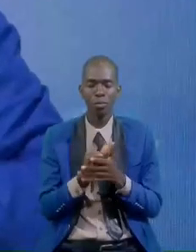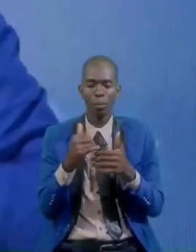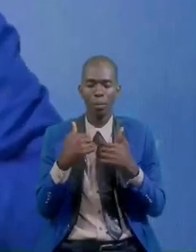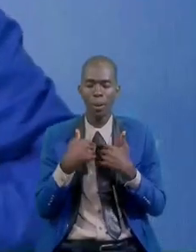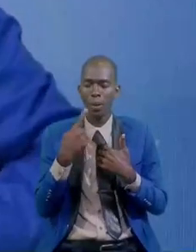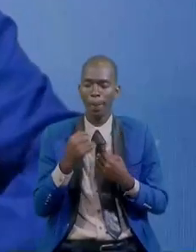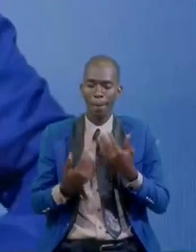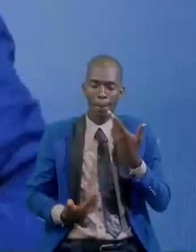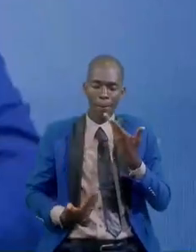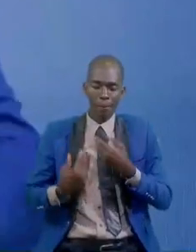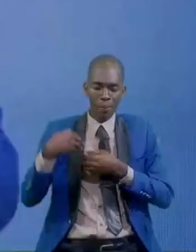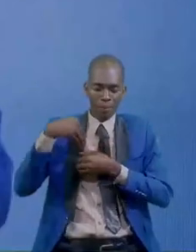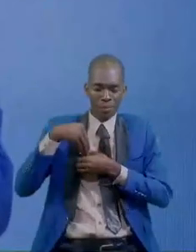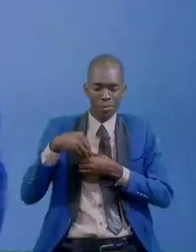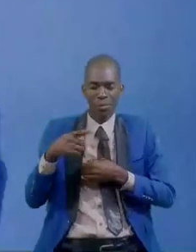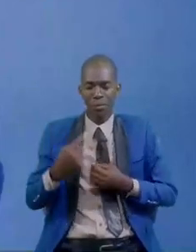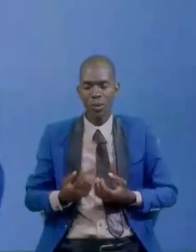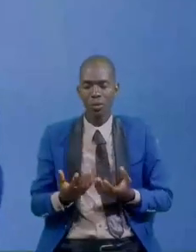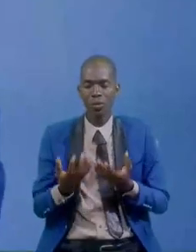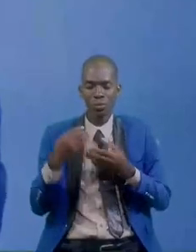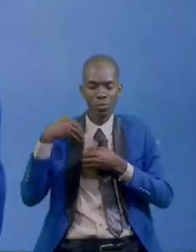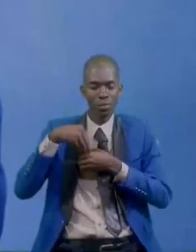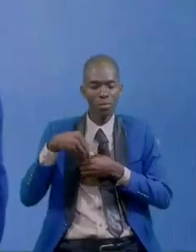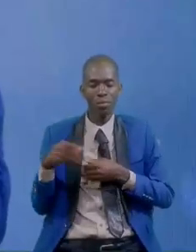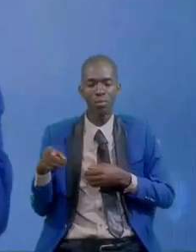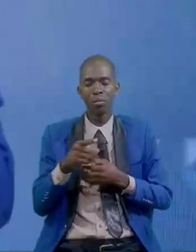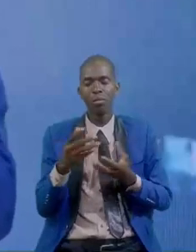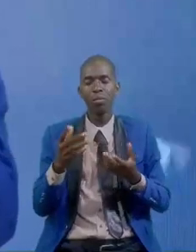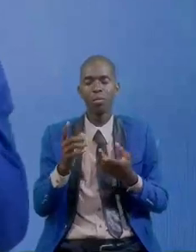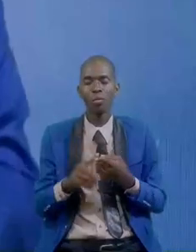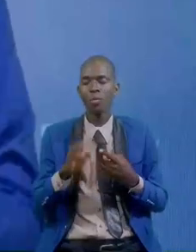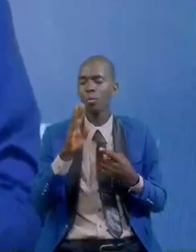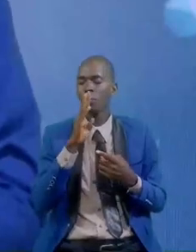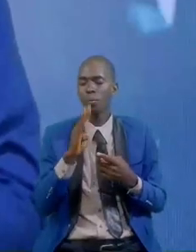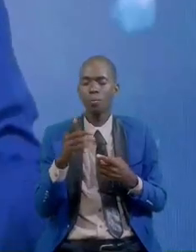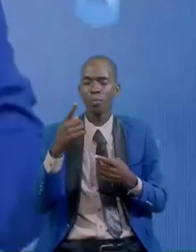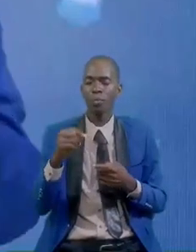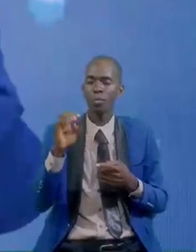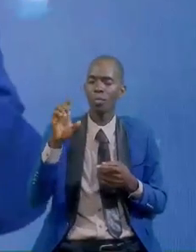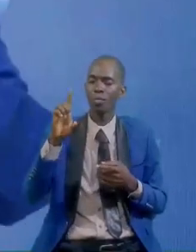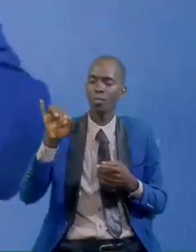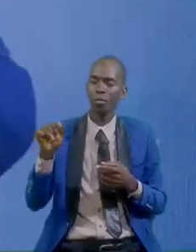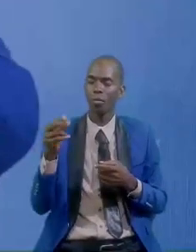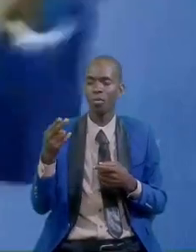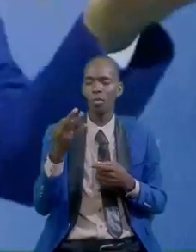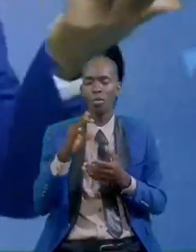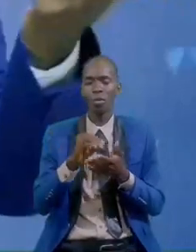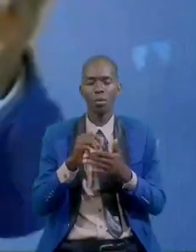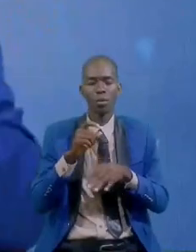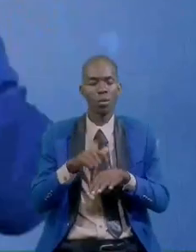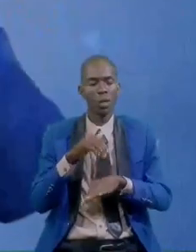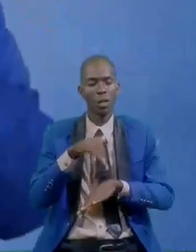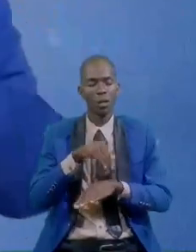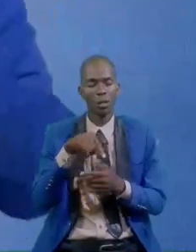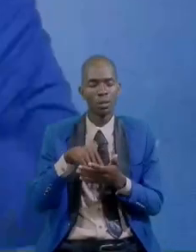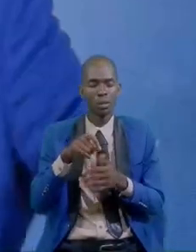tous ceux qui ont le feu en eux, le désir en eux, et ils veulent être élus de leur communauté en ce moment.